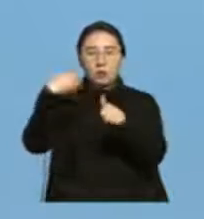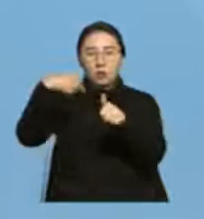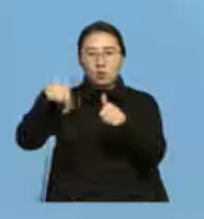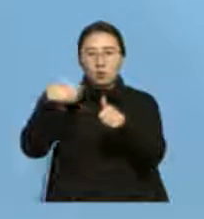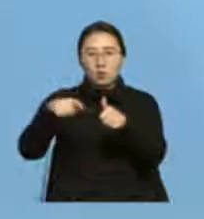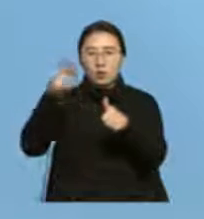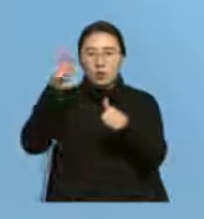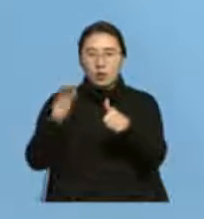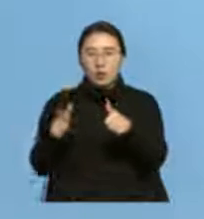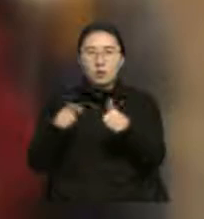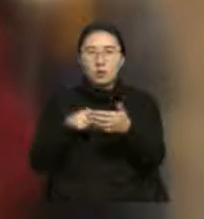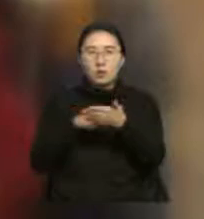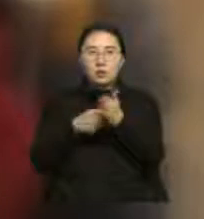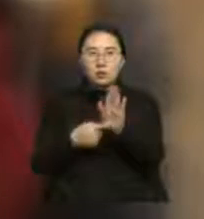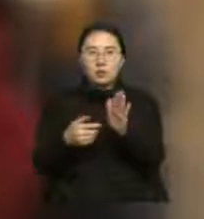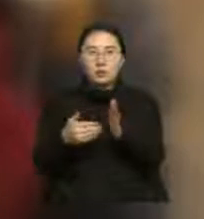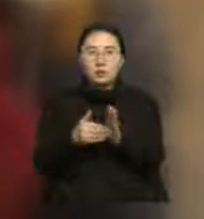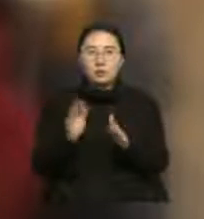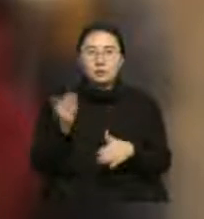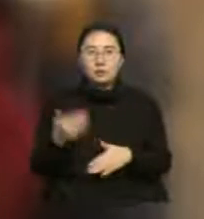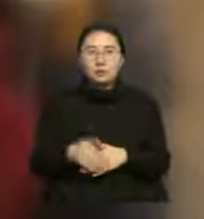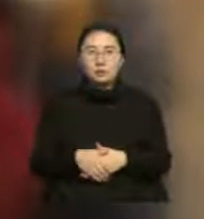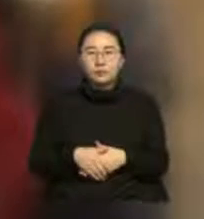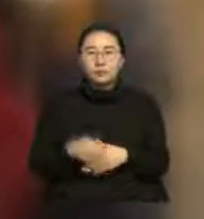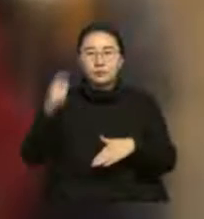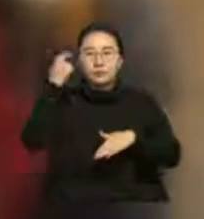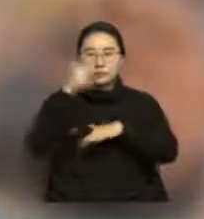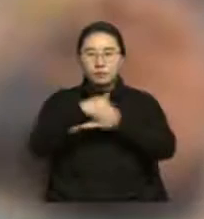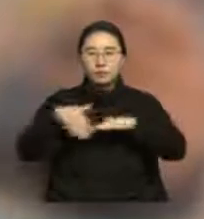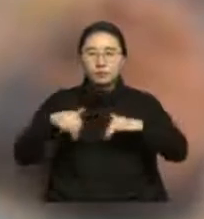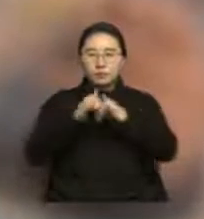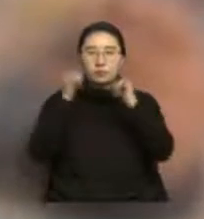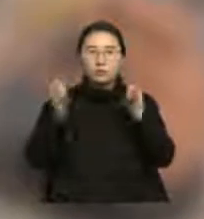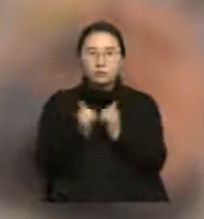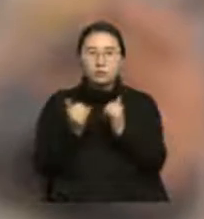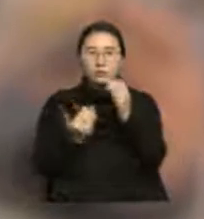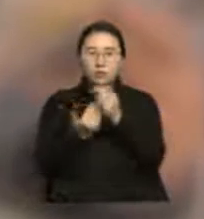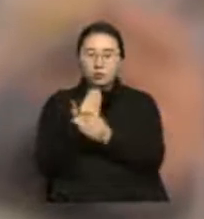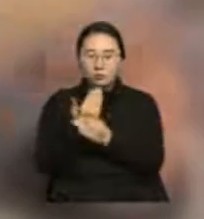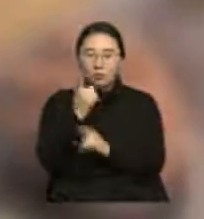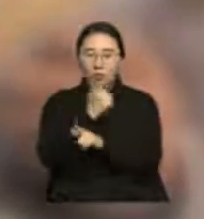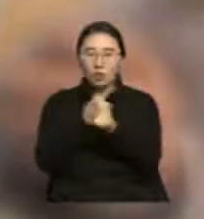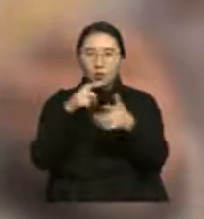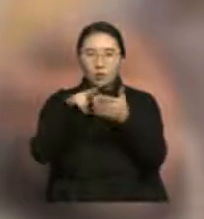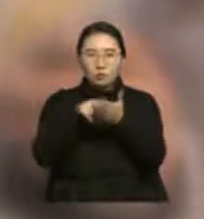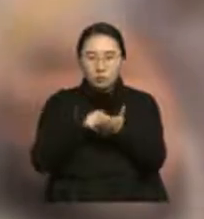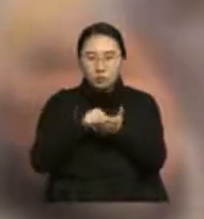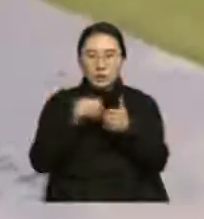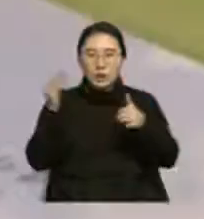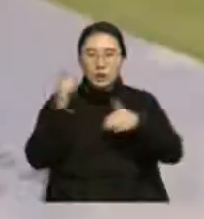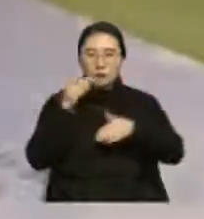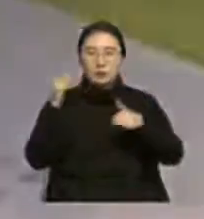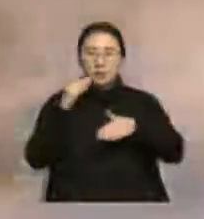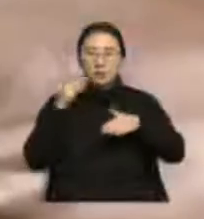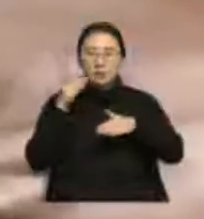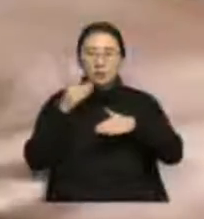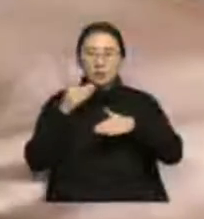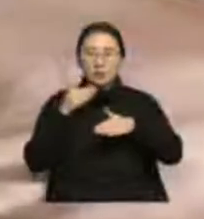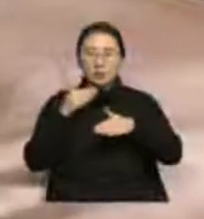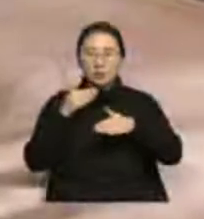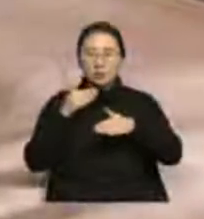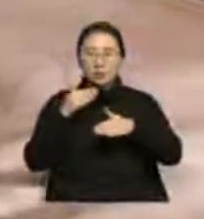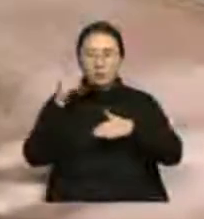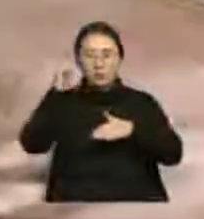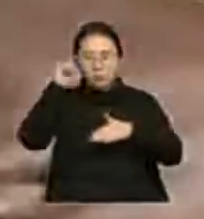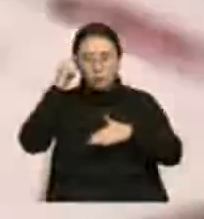교육을 강화하겠다는 뜻을 밝혔습니다. 이 계획은 우리 사회에서 일어나는 다양한 문제들을 학생들이 논쟁적으로